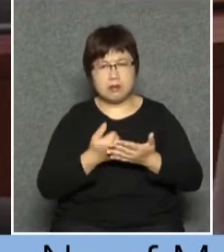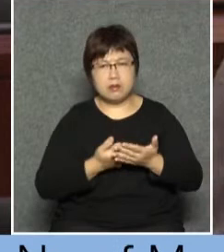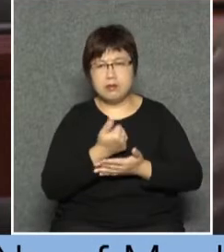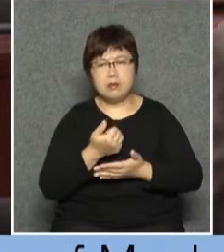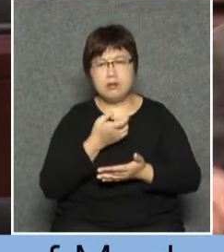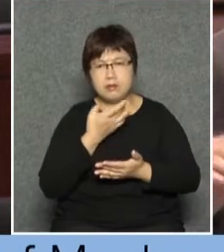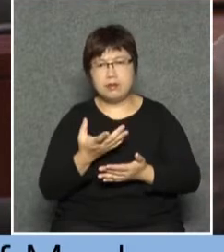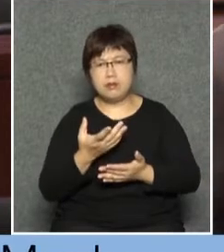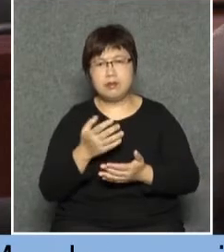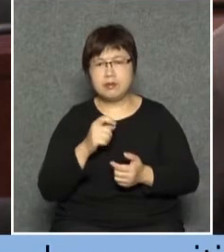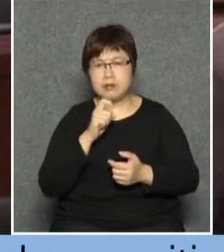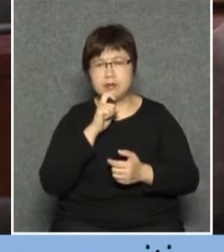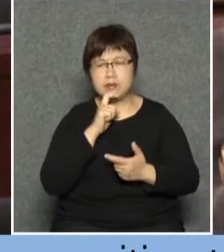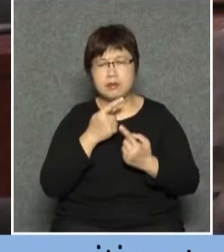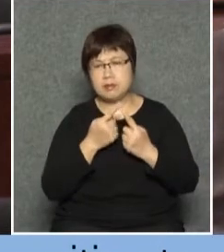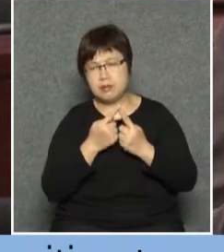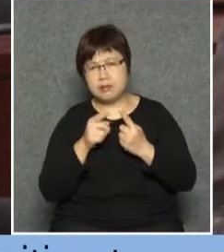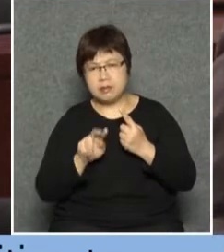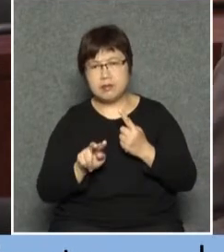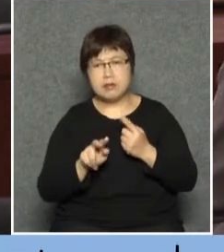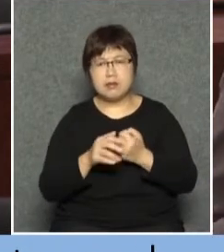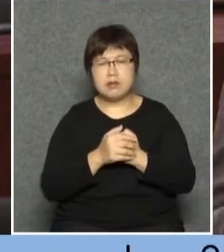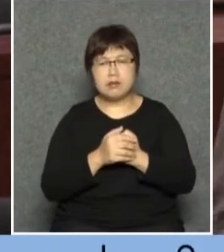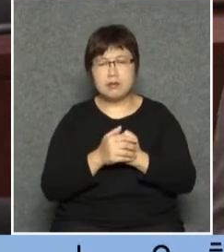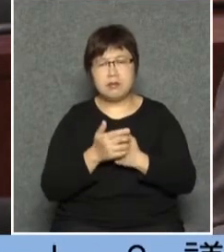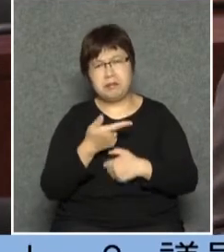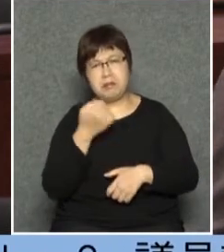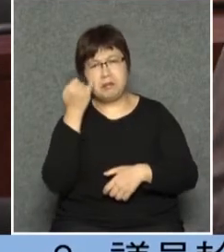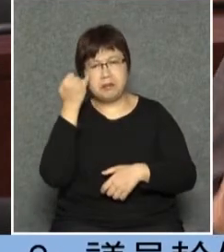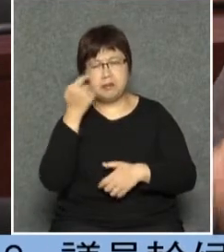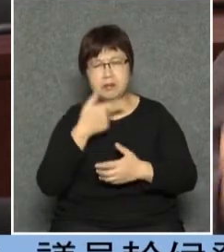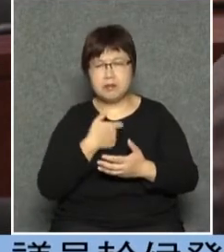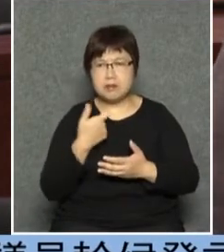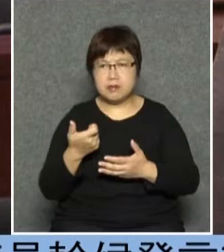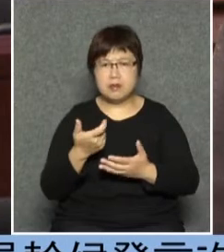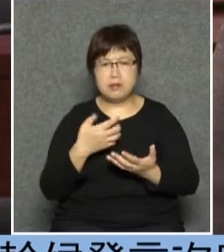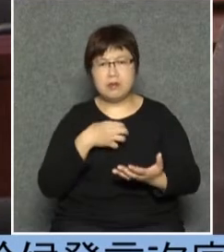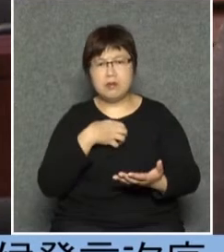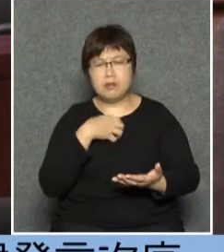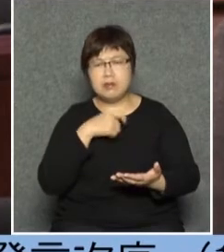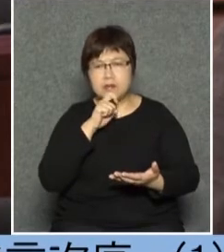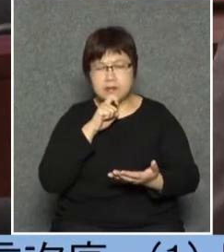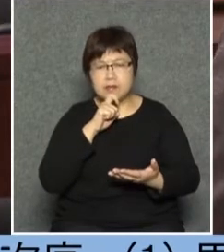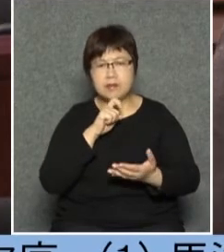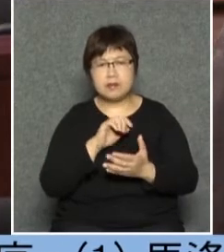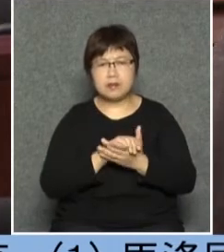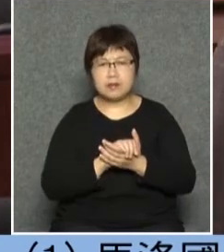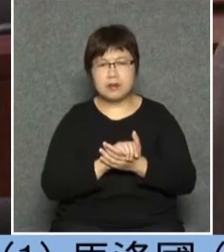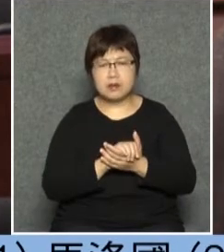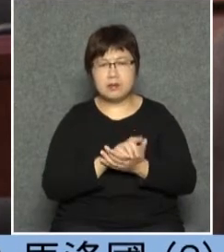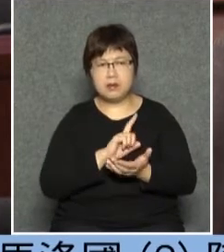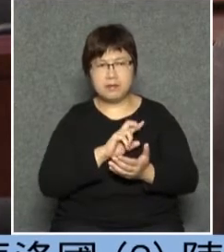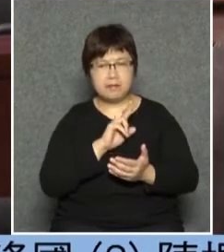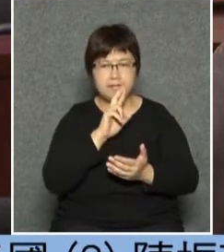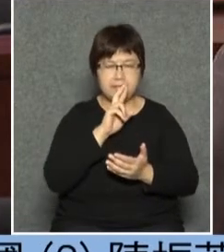所以令到有時有啲市民係唔係好認識呢一類嘅方法，甚至擔心係會泄露咗個人資